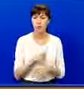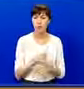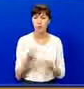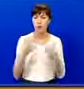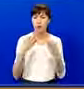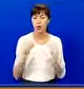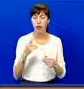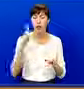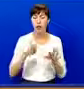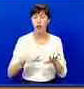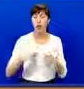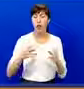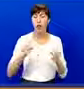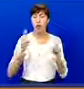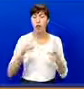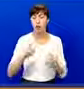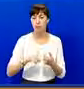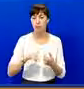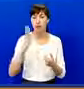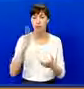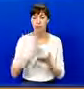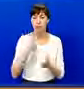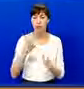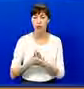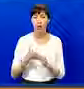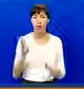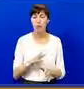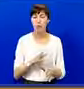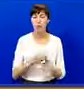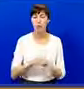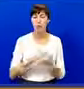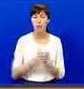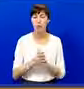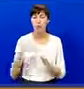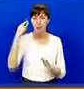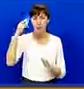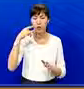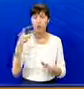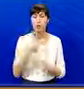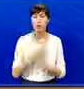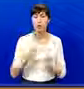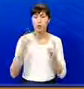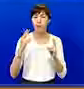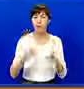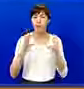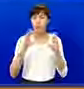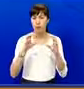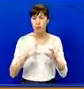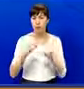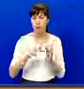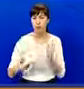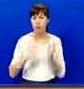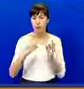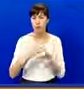таңда күдіктінің басқа да қылмыстарға қатысы барлығы анықталу үстінде. Аталған жайт бойынша Қазақстан Республикасының қылмыстық кодексіне 191-ші